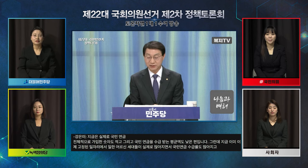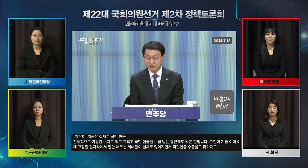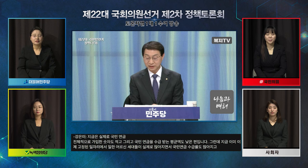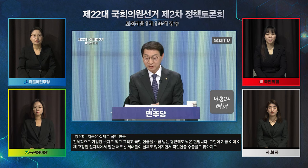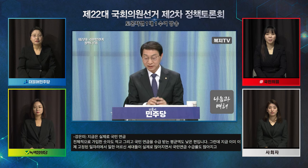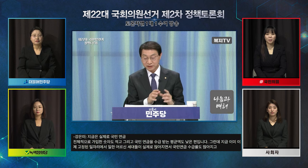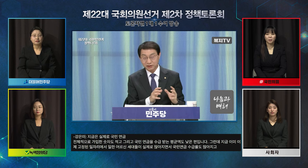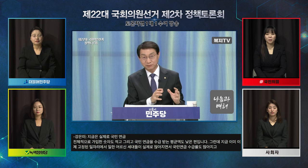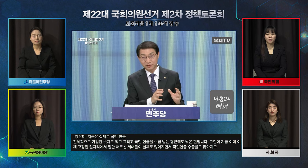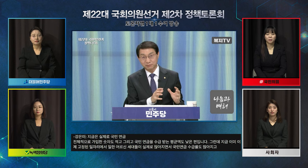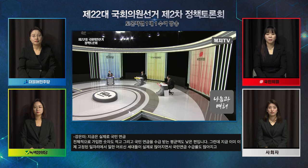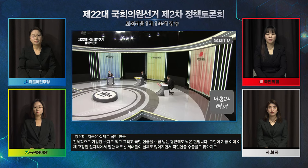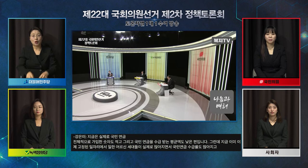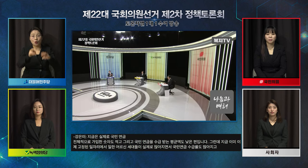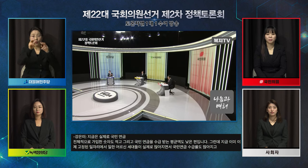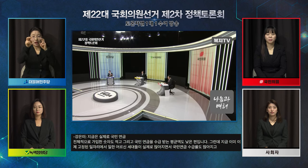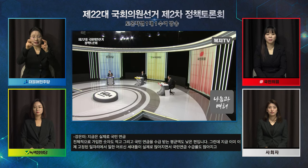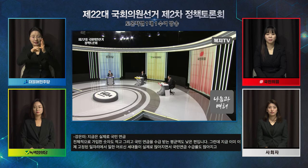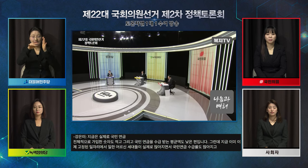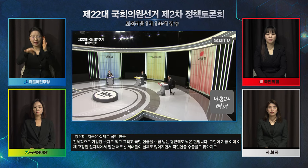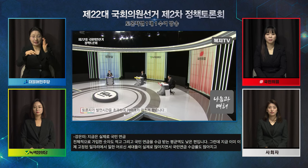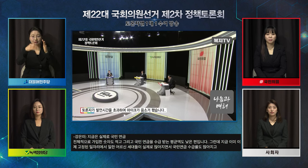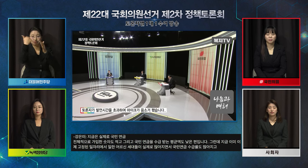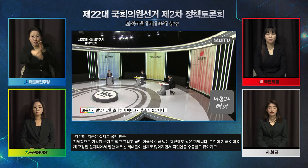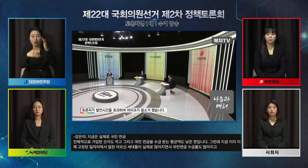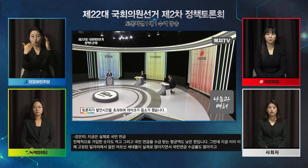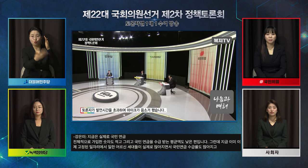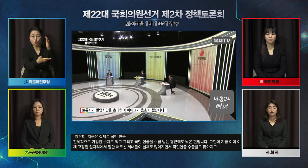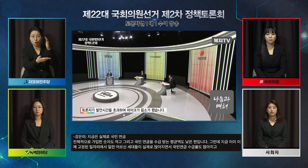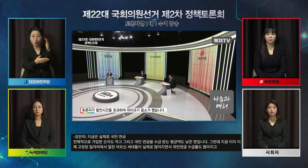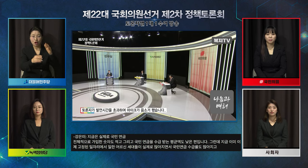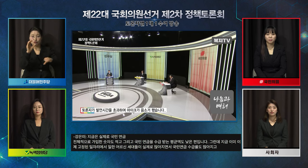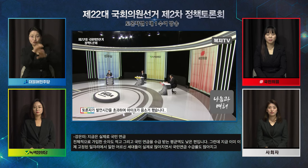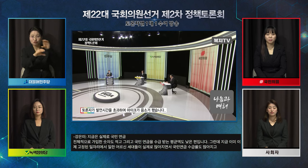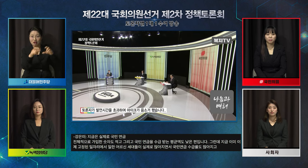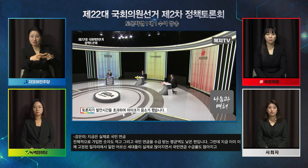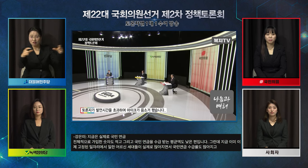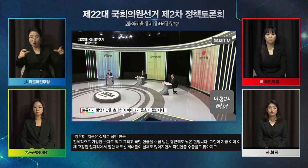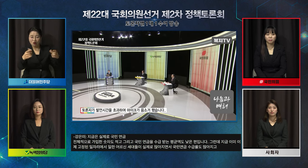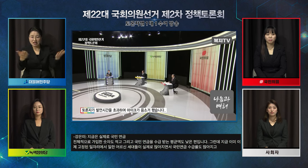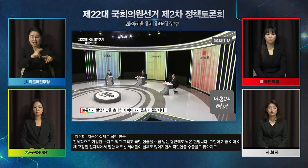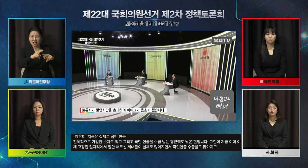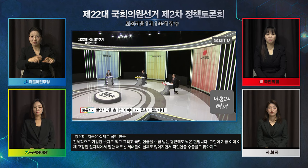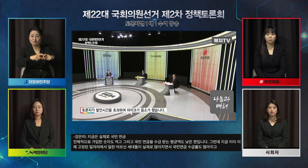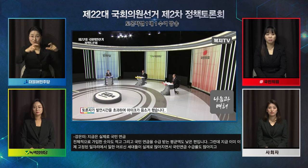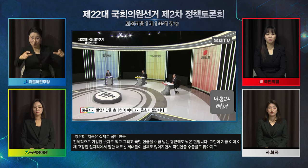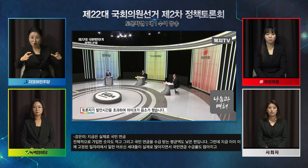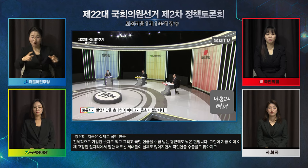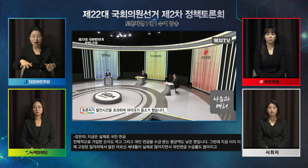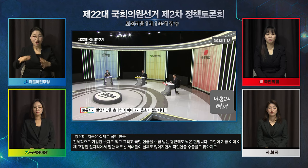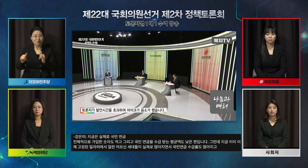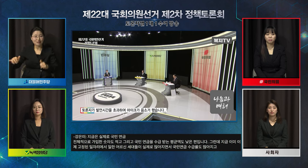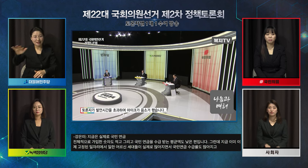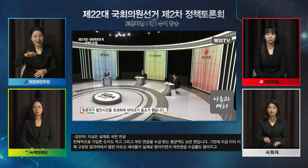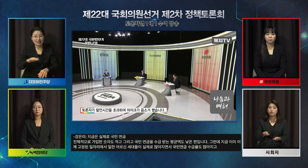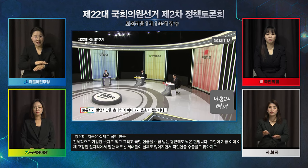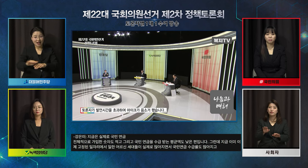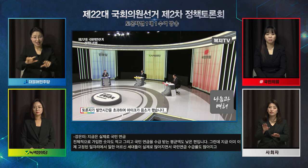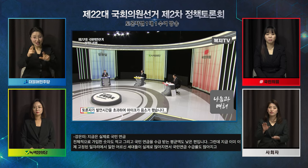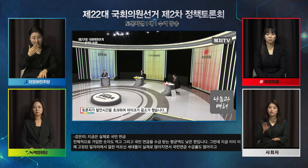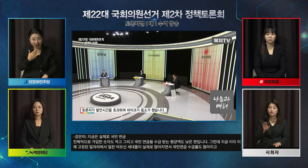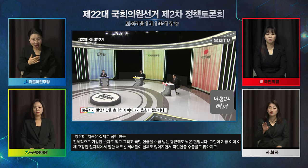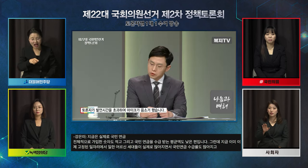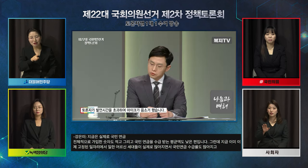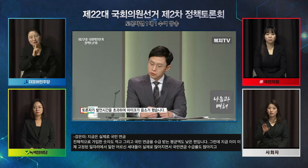얘기했다시피 기업들의 법인세를 깎아주면 투자가 늘어나고 그럼 일자리가 늘어나서 다 잘 살게 될 거라고 하는